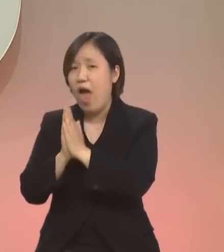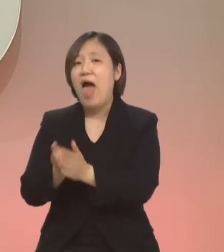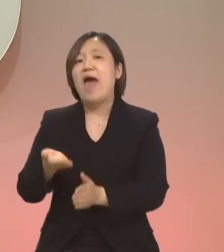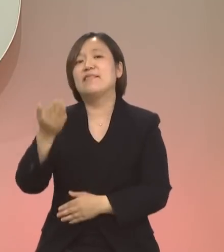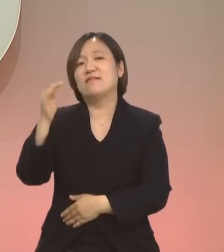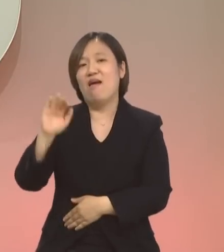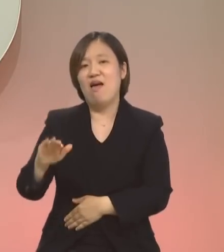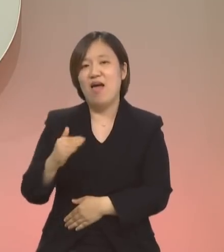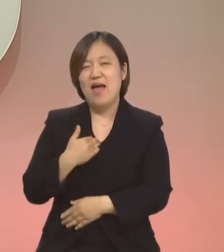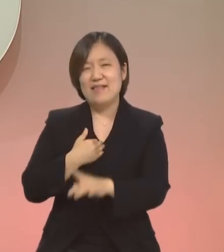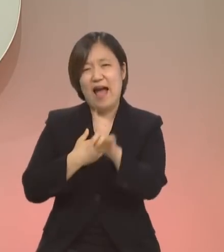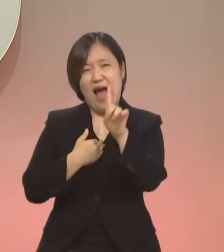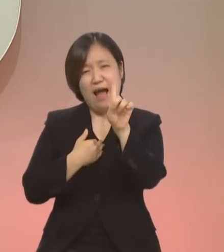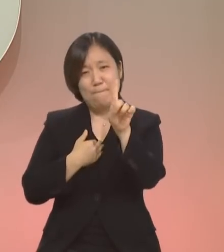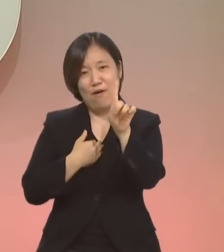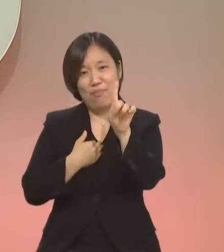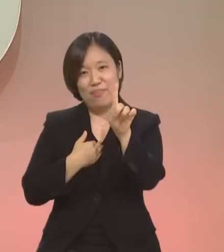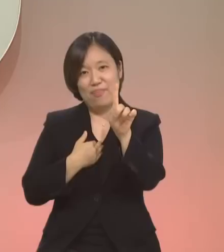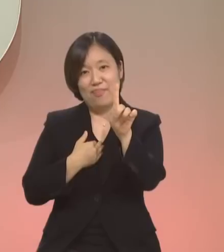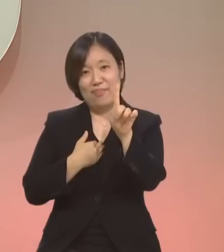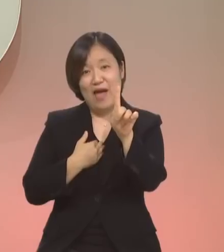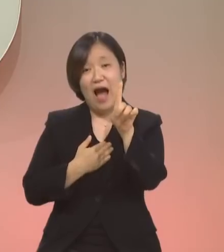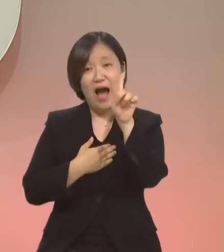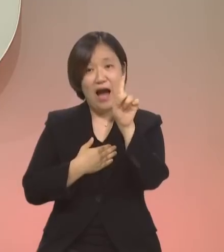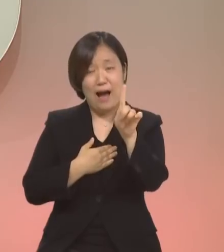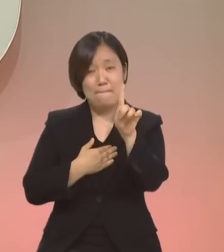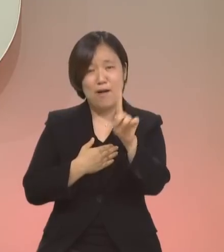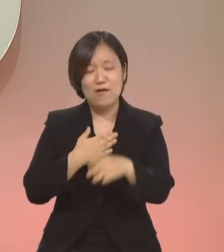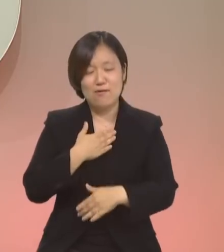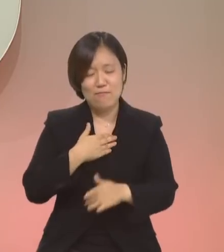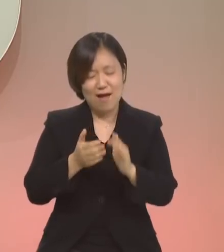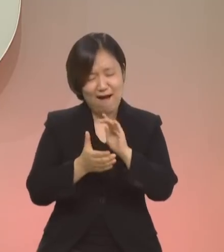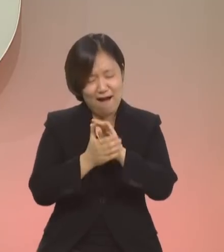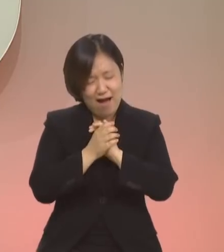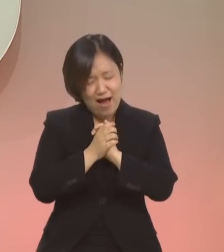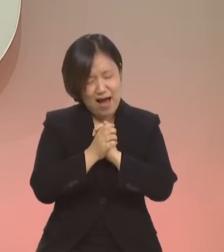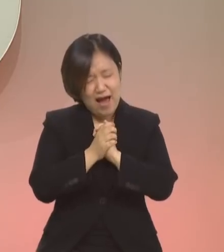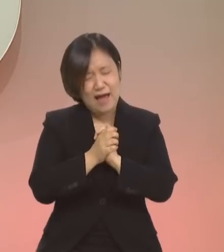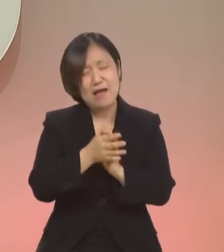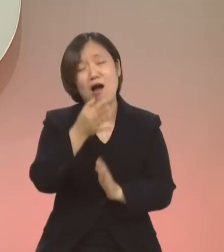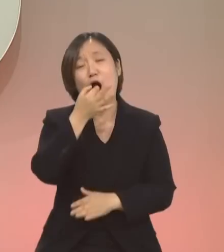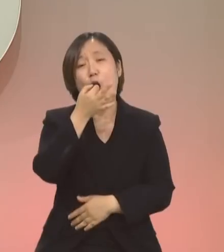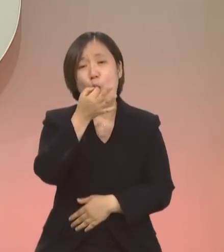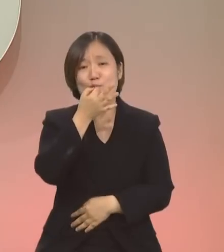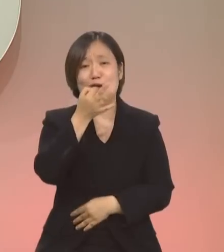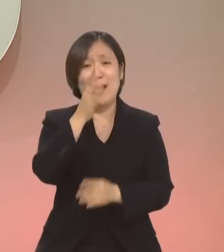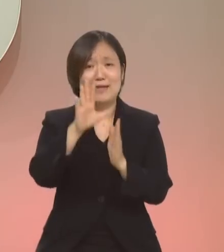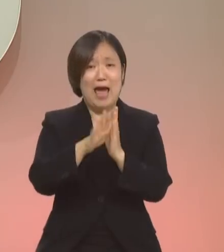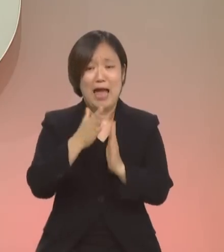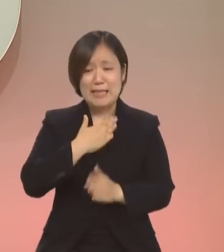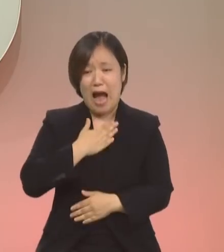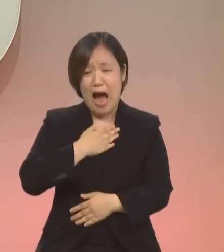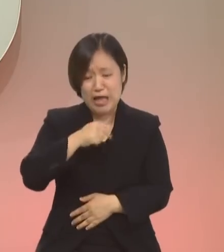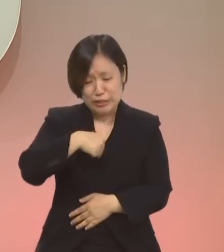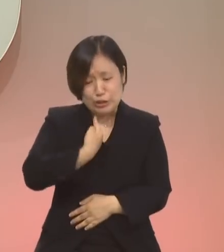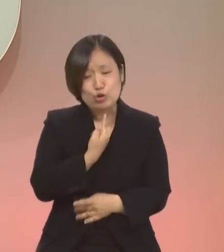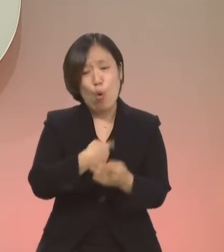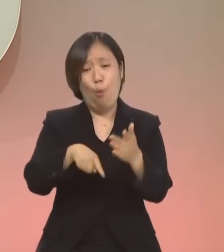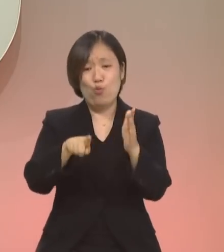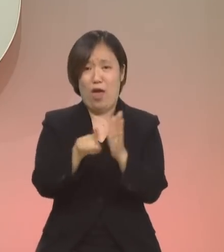딱 한 번 딱 한 번 정말 간절하게 염불하면서 자기 자신을 위해서